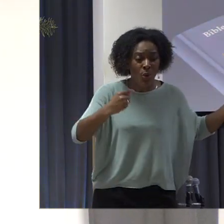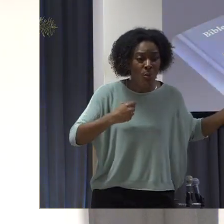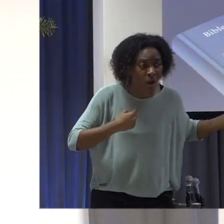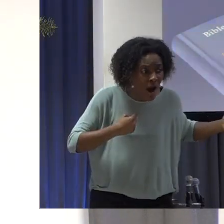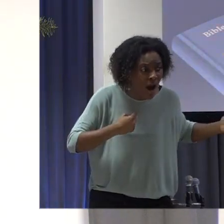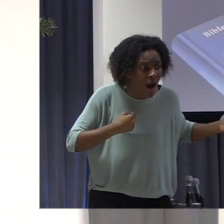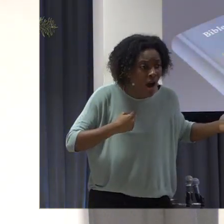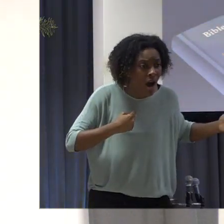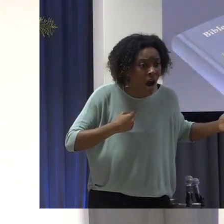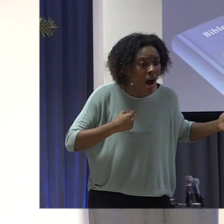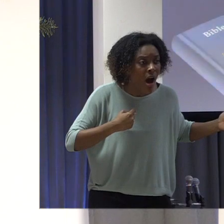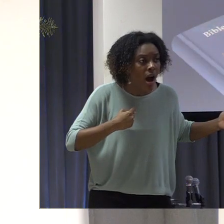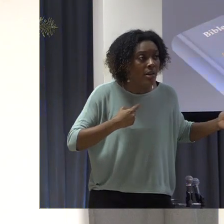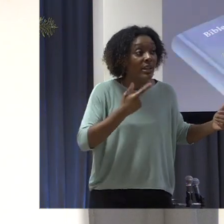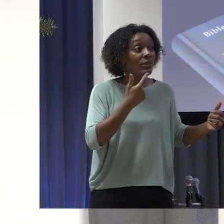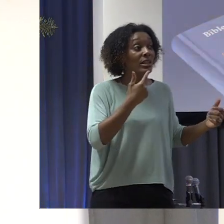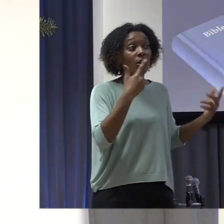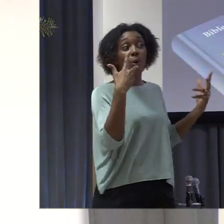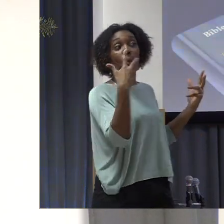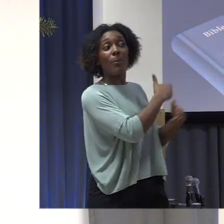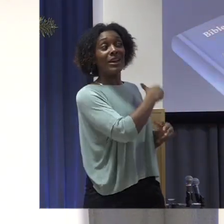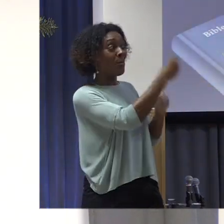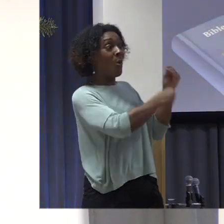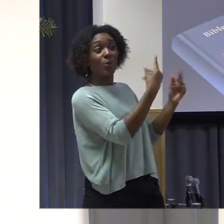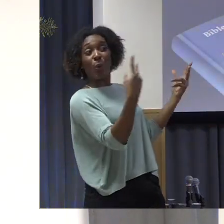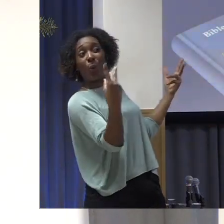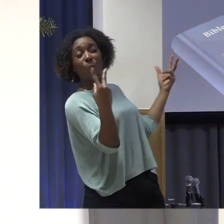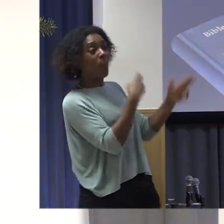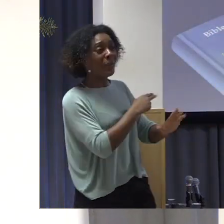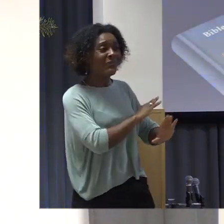nécessite une rupture, un abandon d'un certain